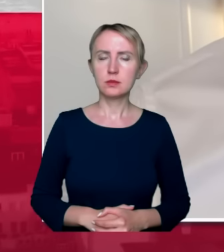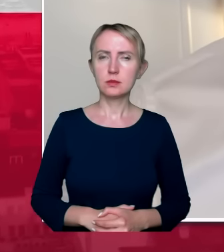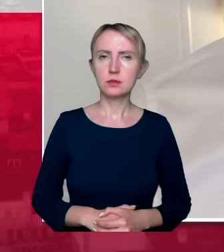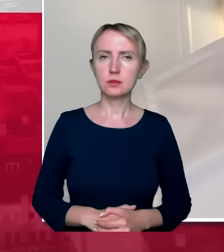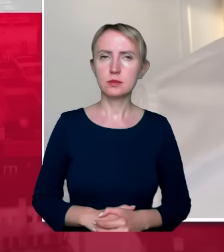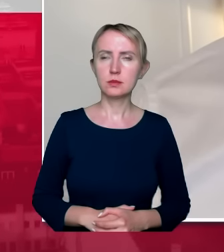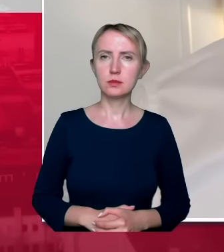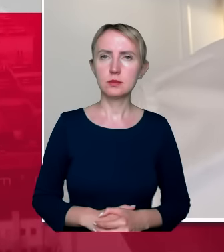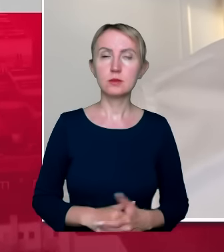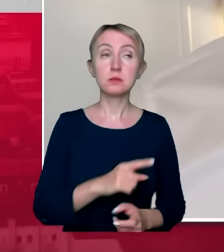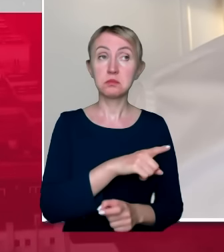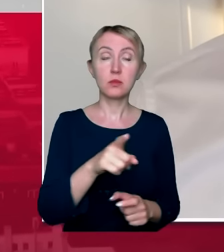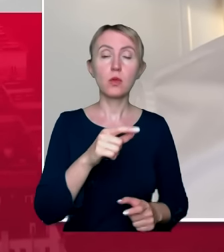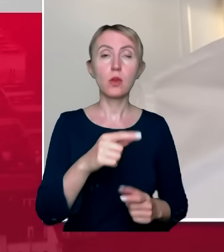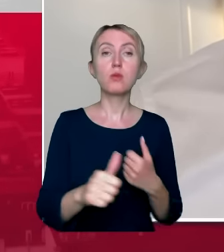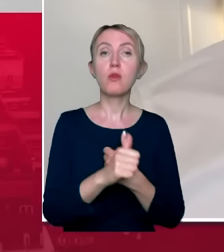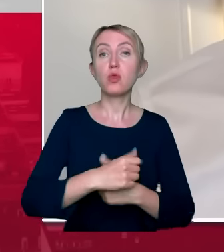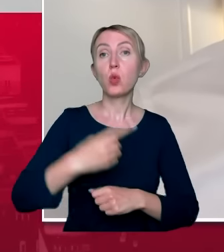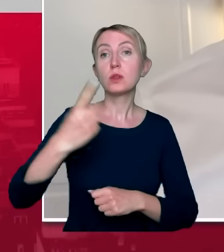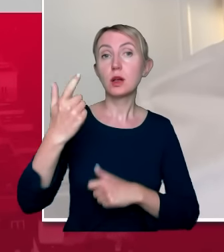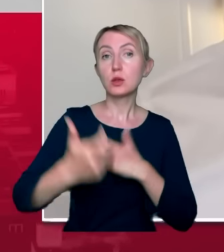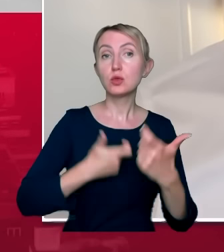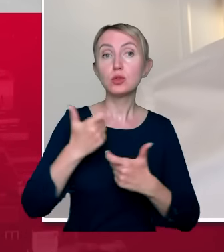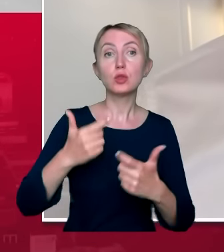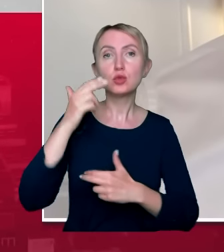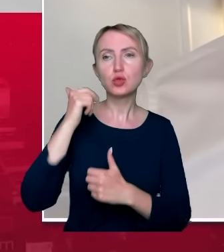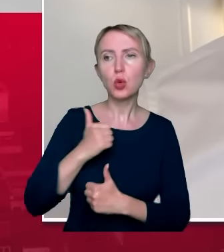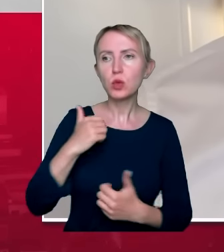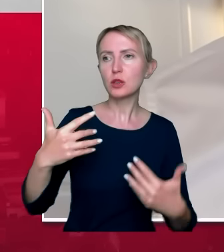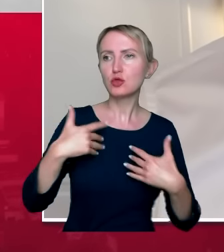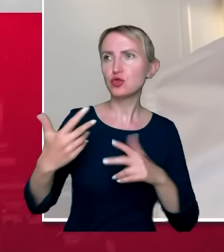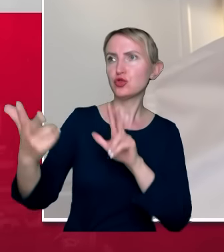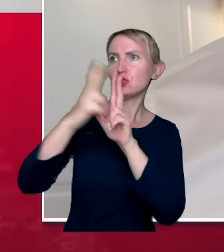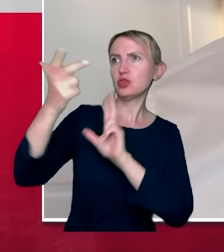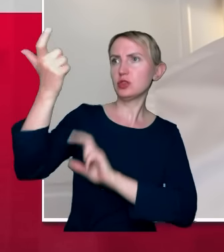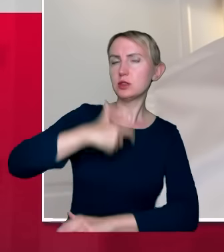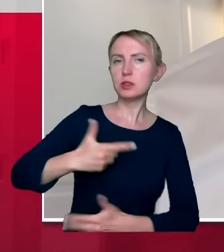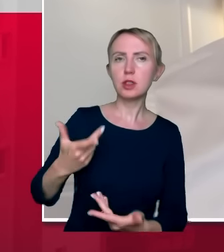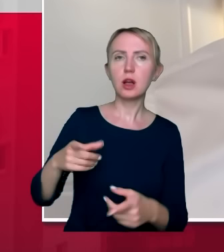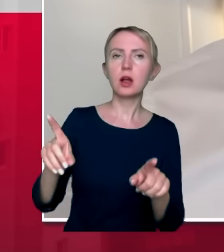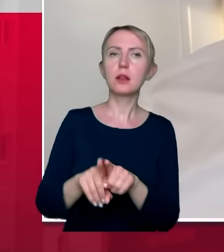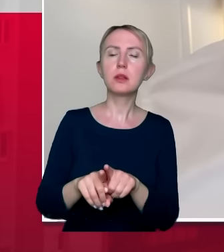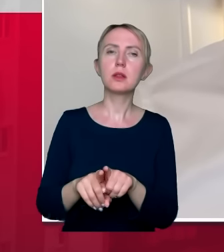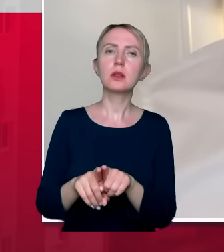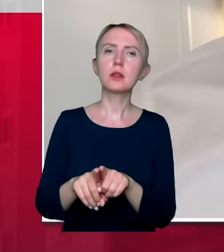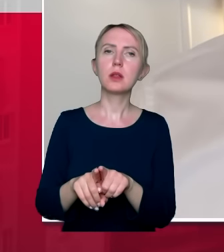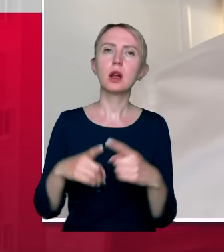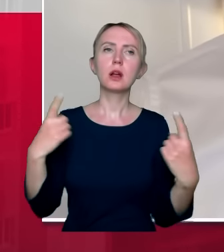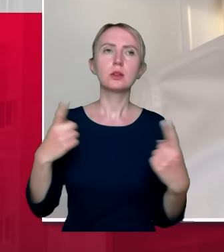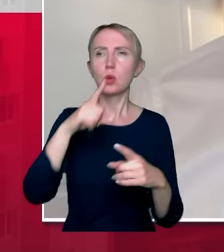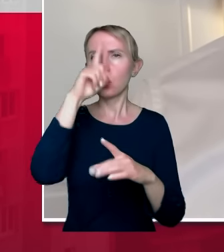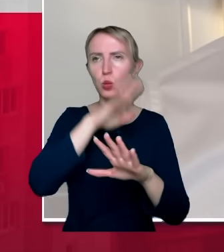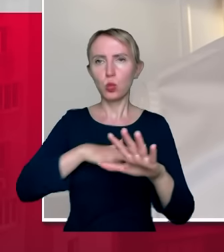Oni doprowadzają do zagrożenia tak żołnierzy, życia żołnierzy, jak i o okolicznej ludności.